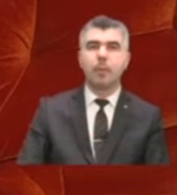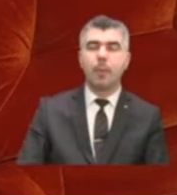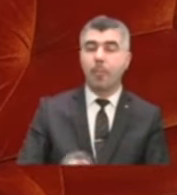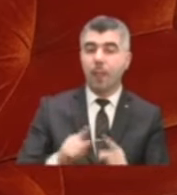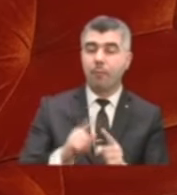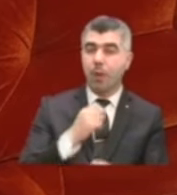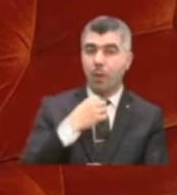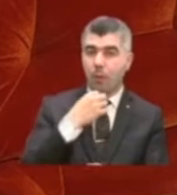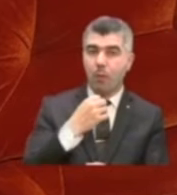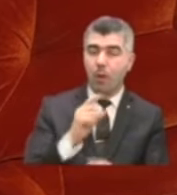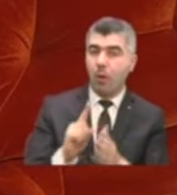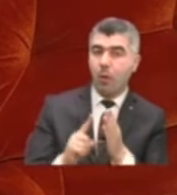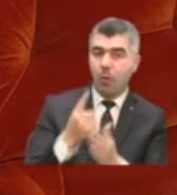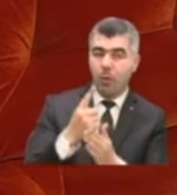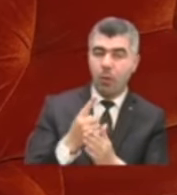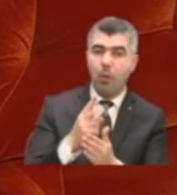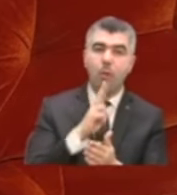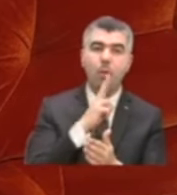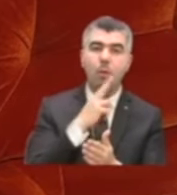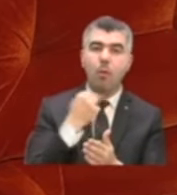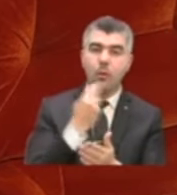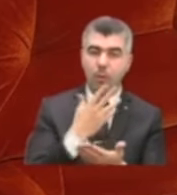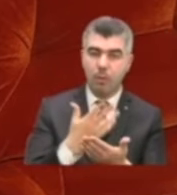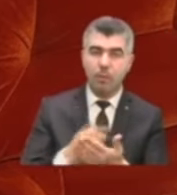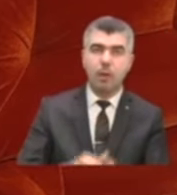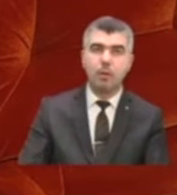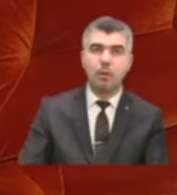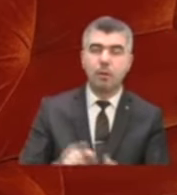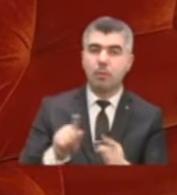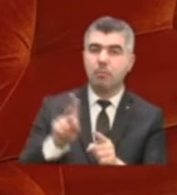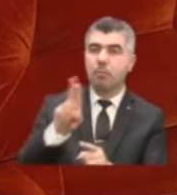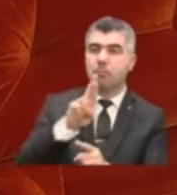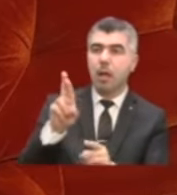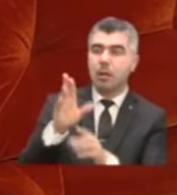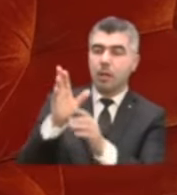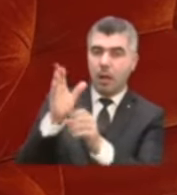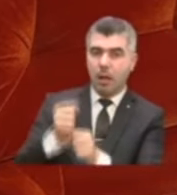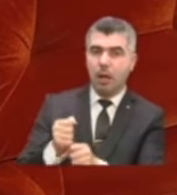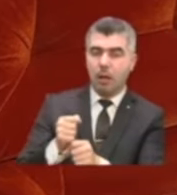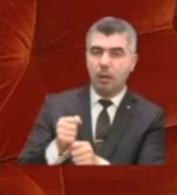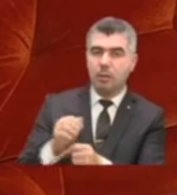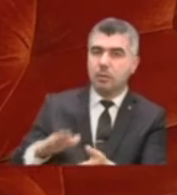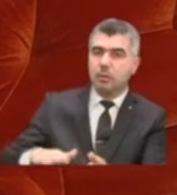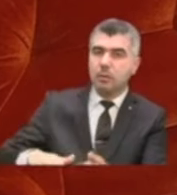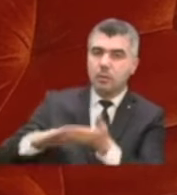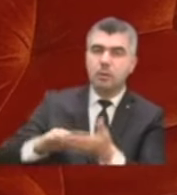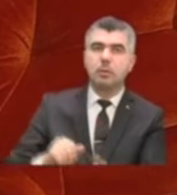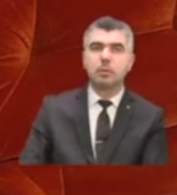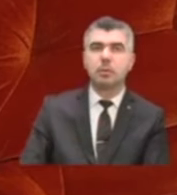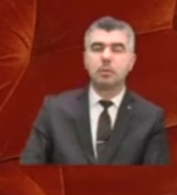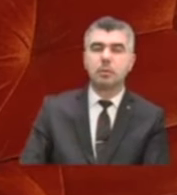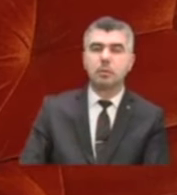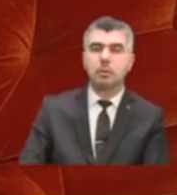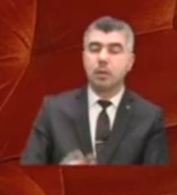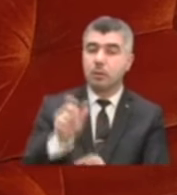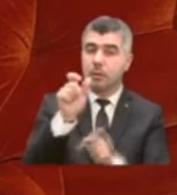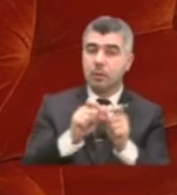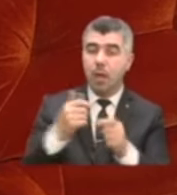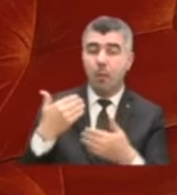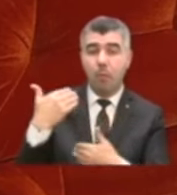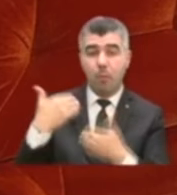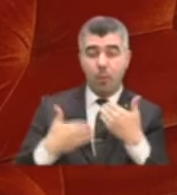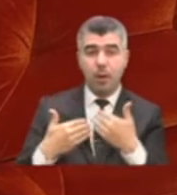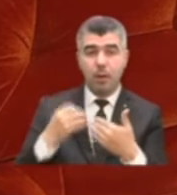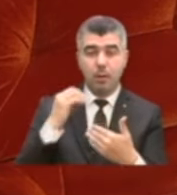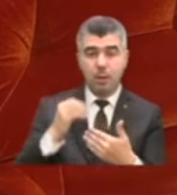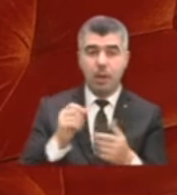اولا يعني في هذه الحكومه وتنفيذ التوجيهات الساميه ديال صاحب الجلاله نصره الله، لان هذه الفئه مهمه جدا وتعد